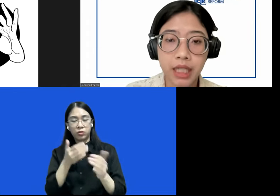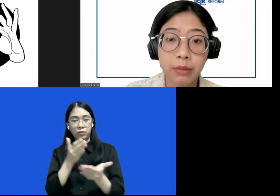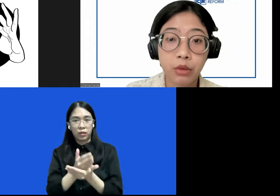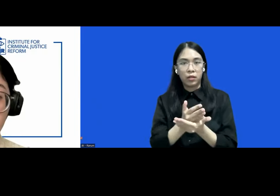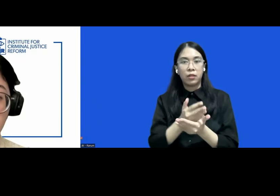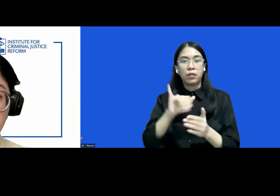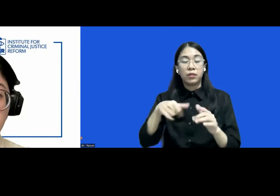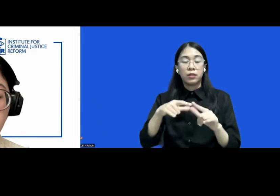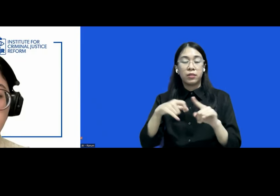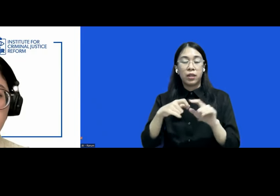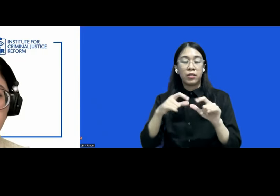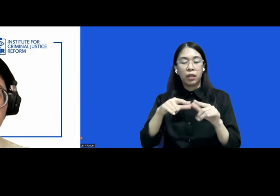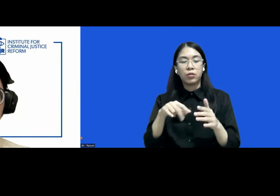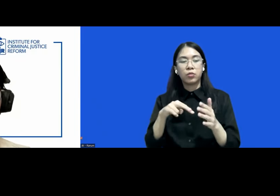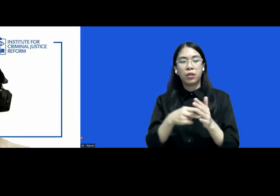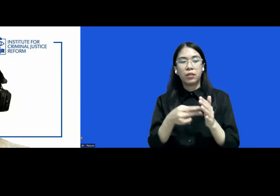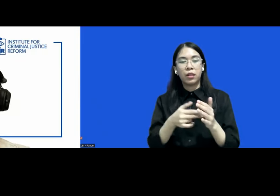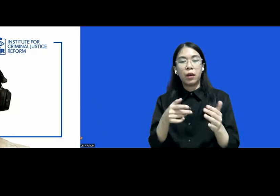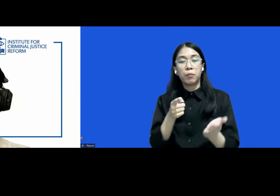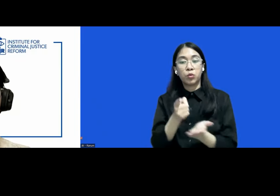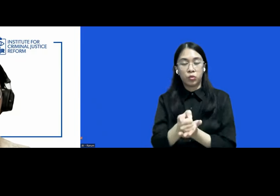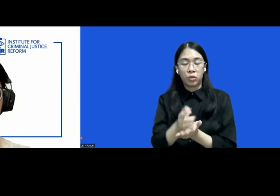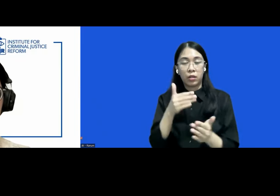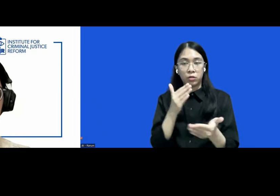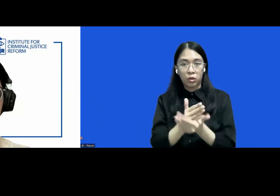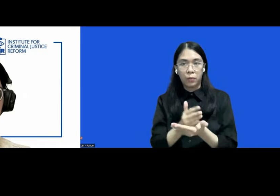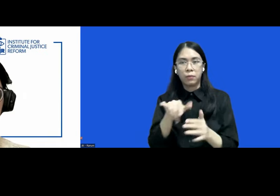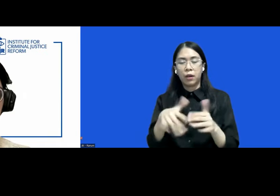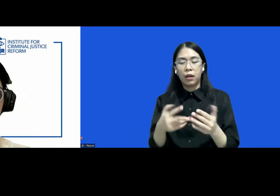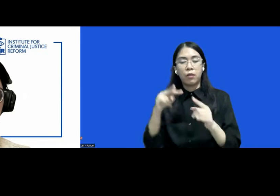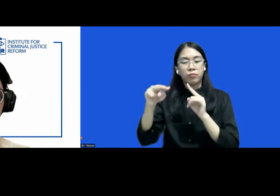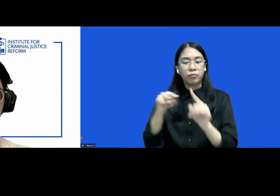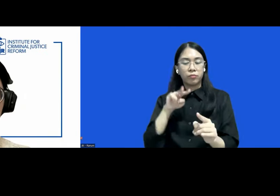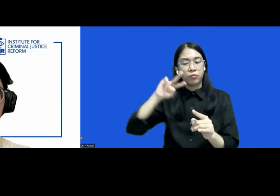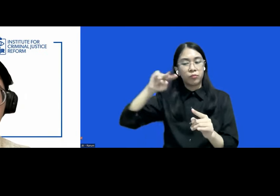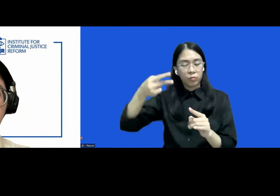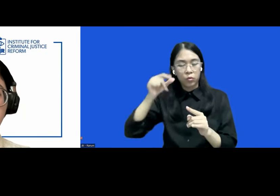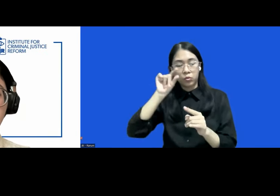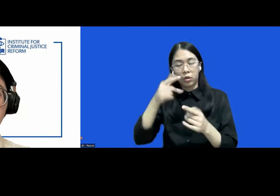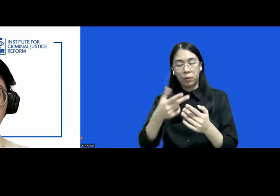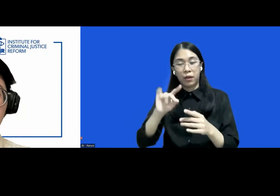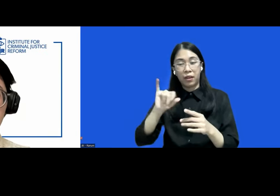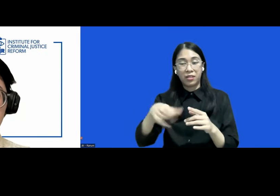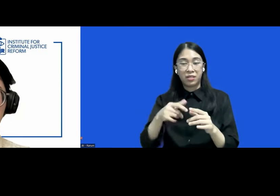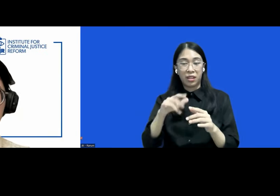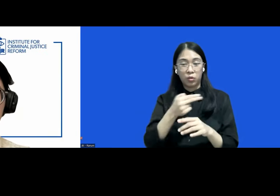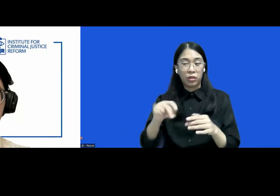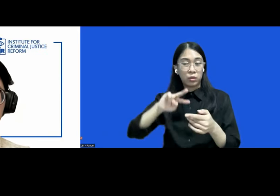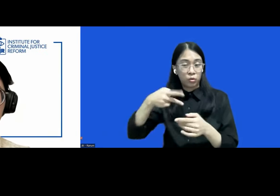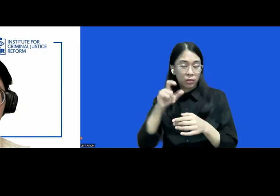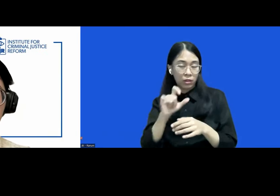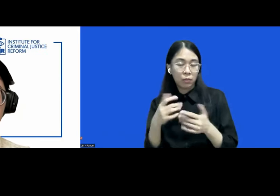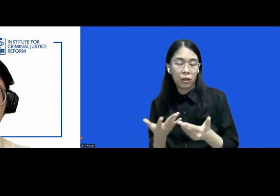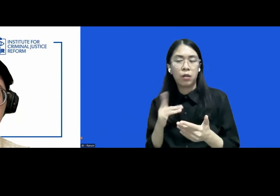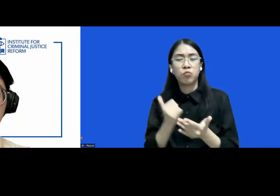penghentian penuntutan bagaimana langkah konkret untuk merubah paradigma RJ di Indonesia apakah perpol dan perjaja sebaiknya